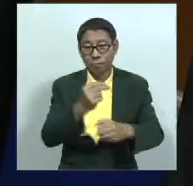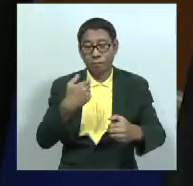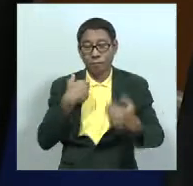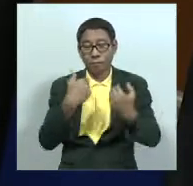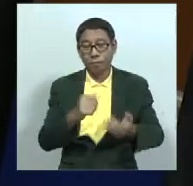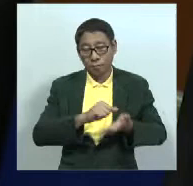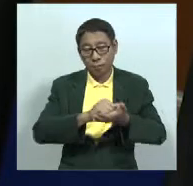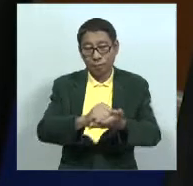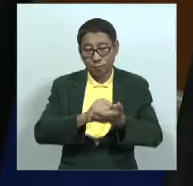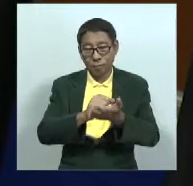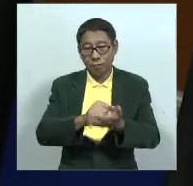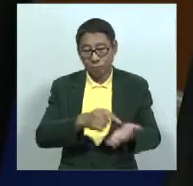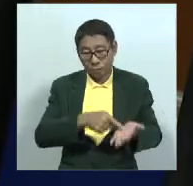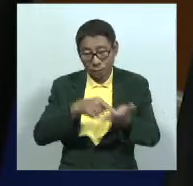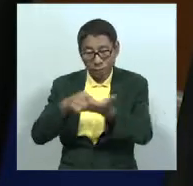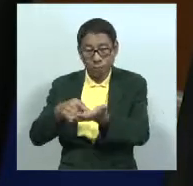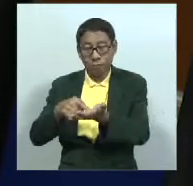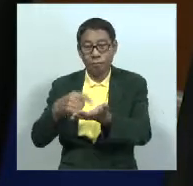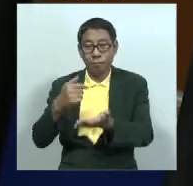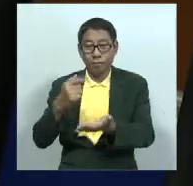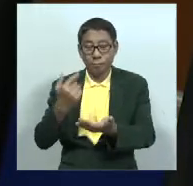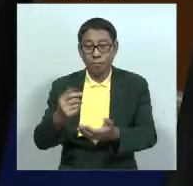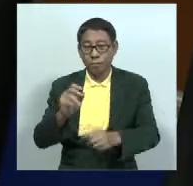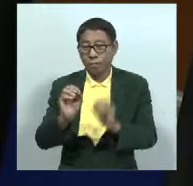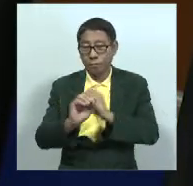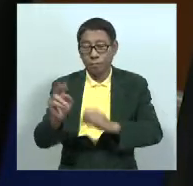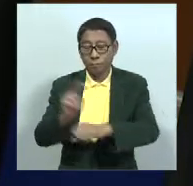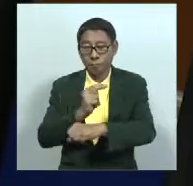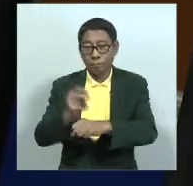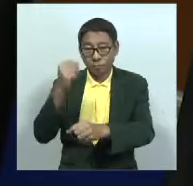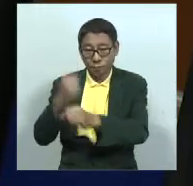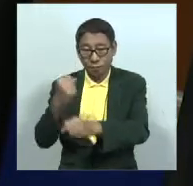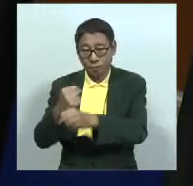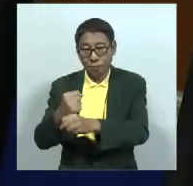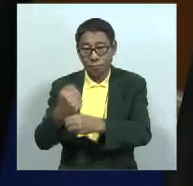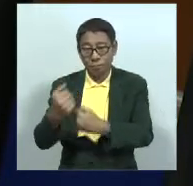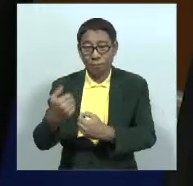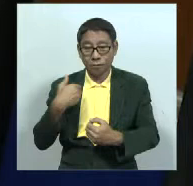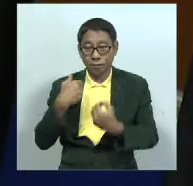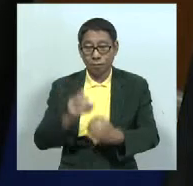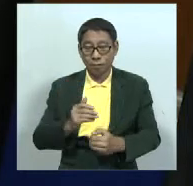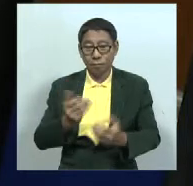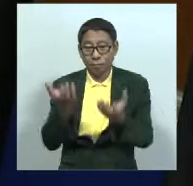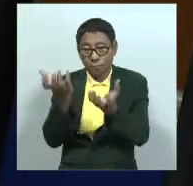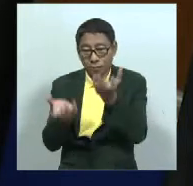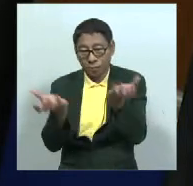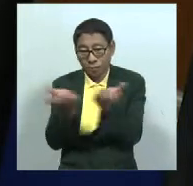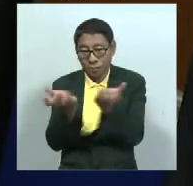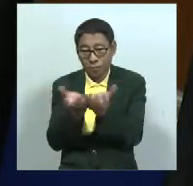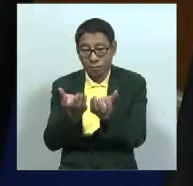ของอำนวยการเสนอแนะเท่านั้นนะครับไม่มีหน้าที่ที่จะไปปฏิบัติที่ทำให้การดำเนินการยุติธรรมนั้น